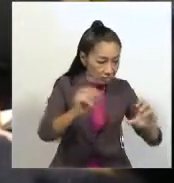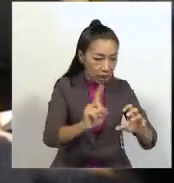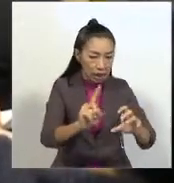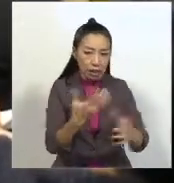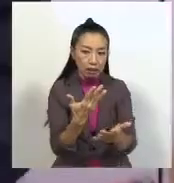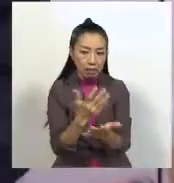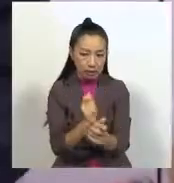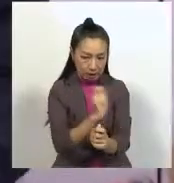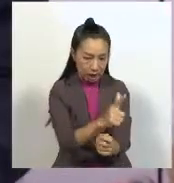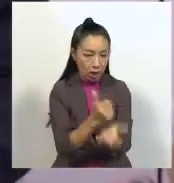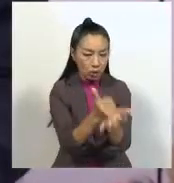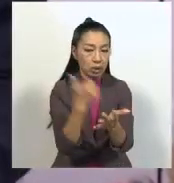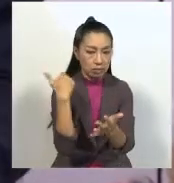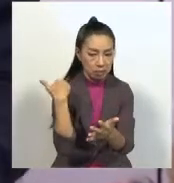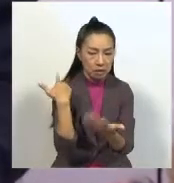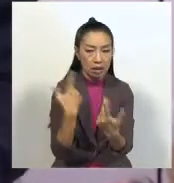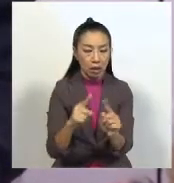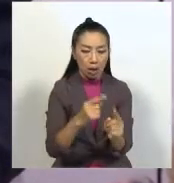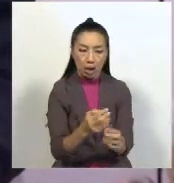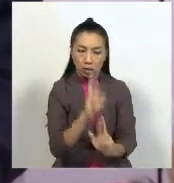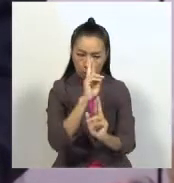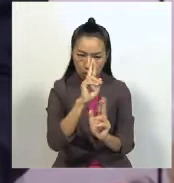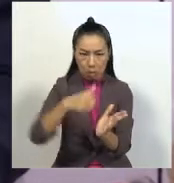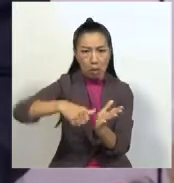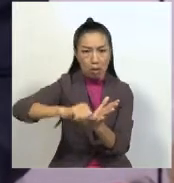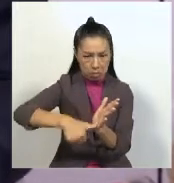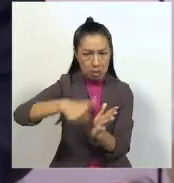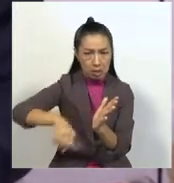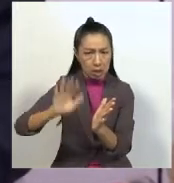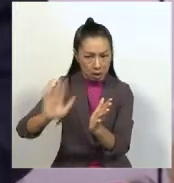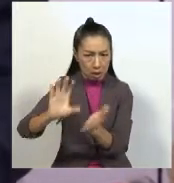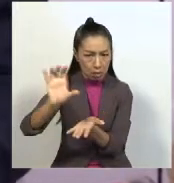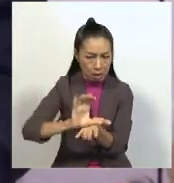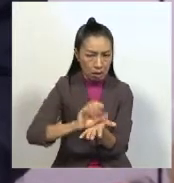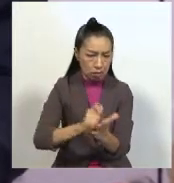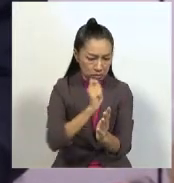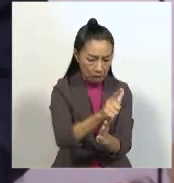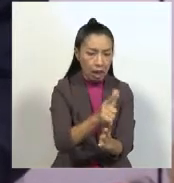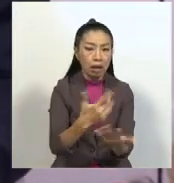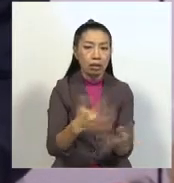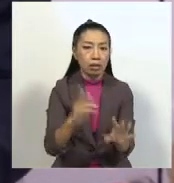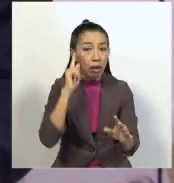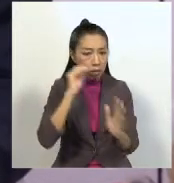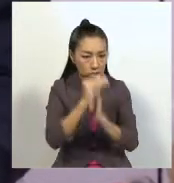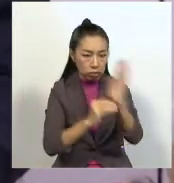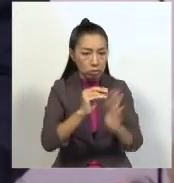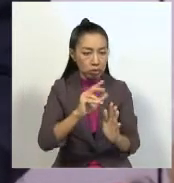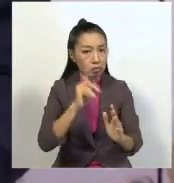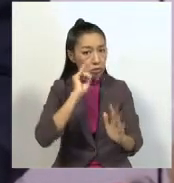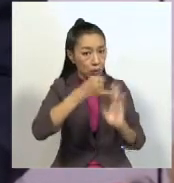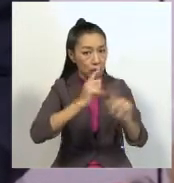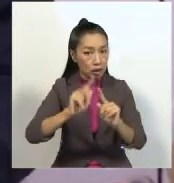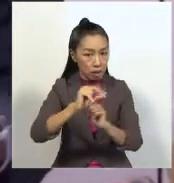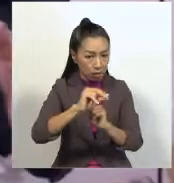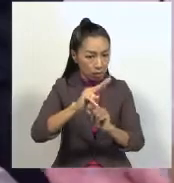ซึ่งมี32จังหวัดที่ถูกน้ำท่วมต้องใช้งบประมาณ 2-30,000 ล้านบาทพร้อมจะดูแลคนไทยทั้งประเ